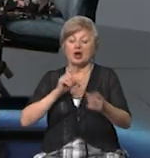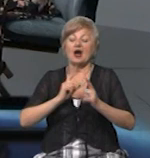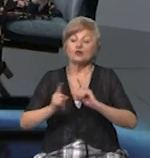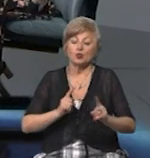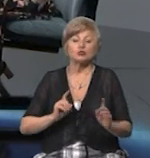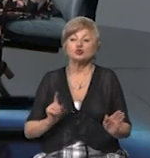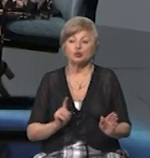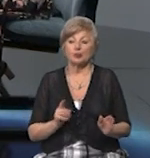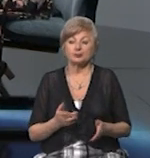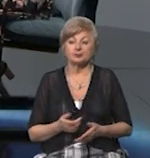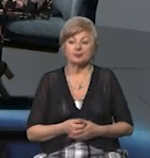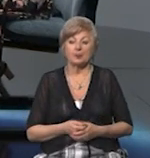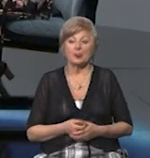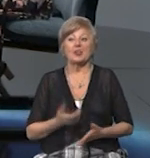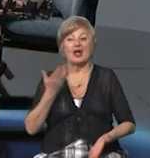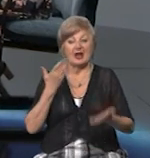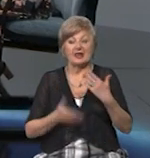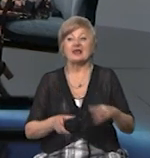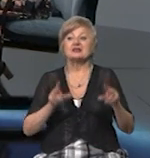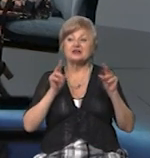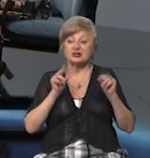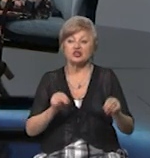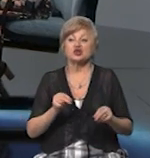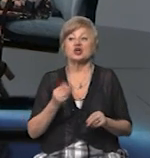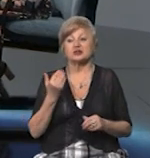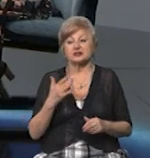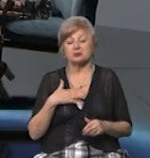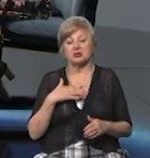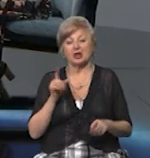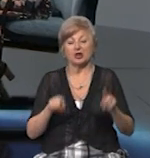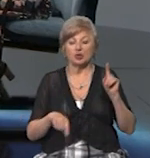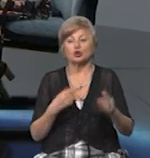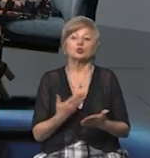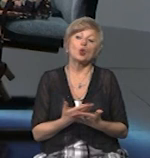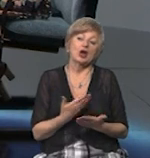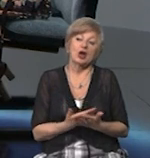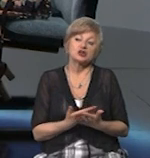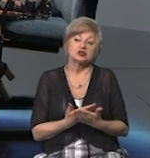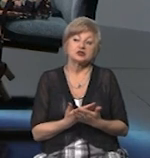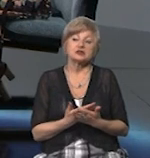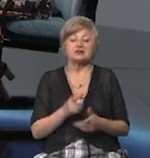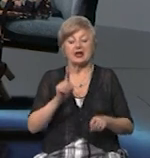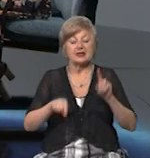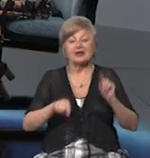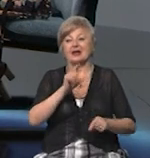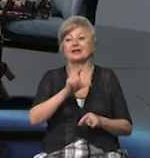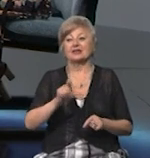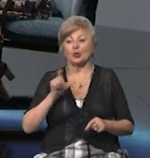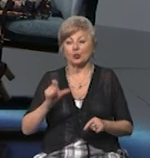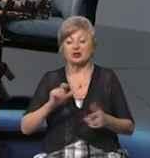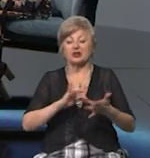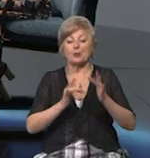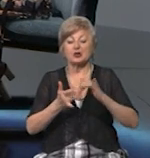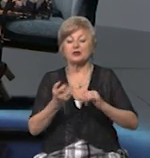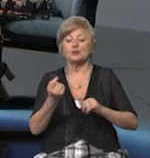відбуваються? Якщо чесно, мені іноді так здається, що, деякі люди у соцмережах